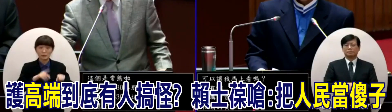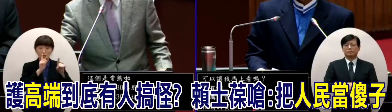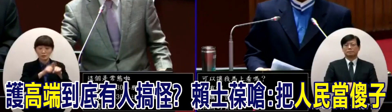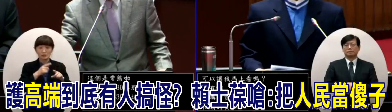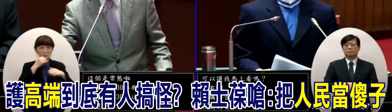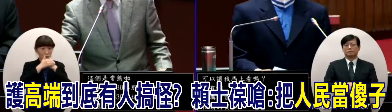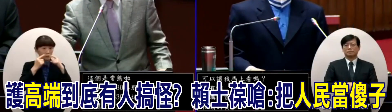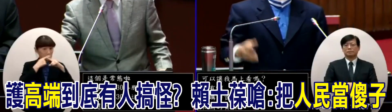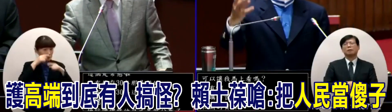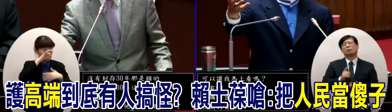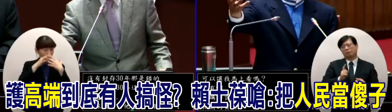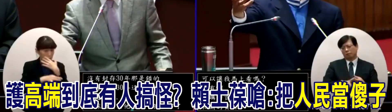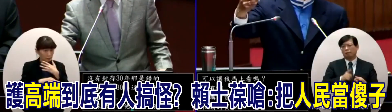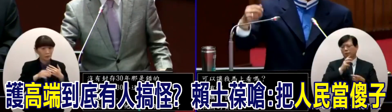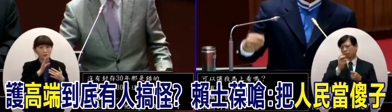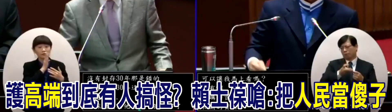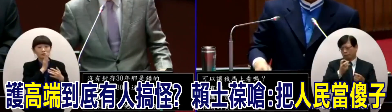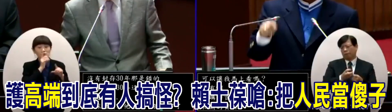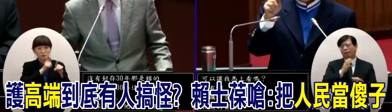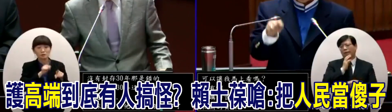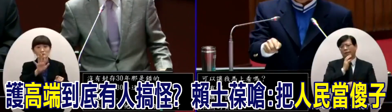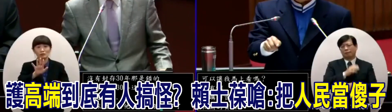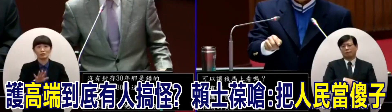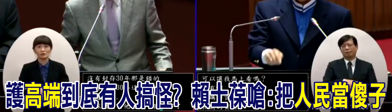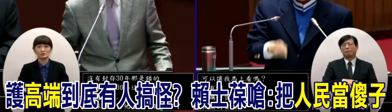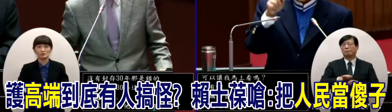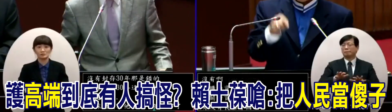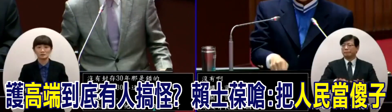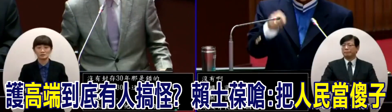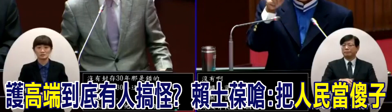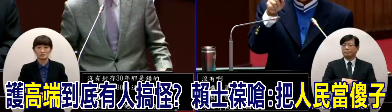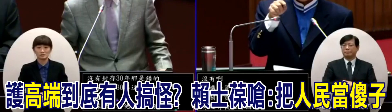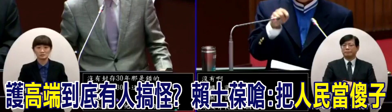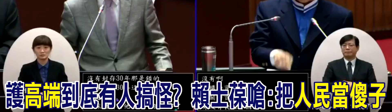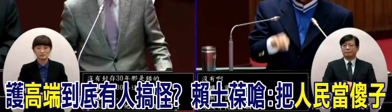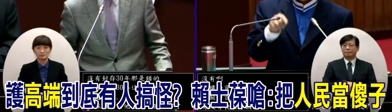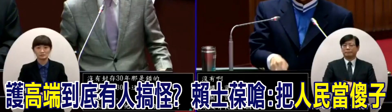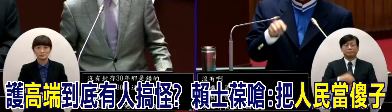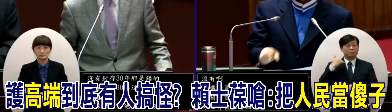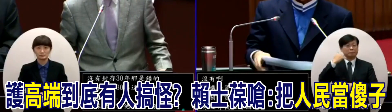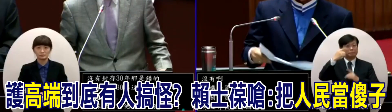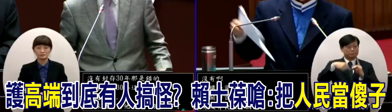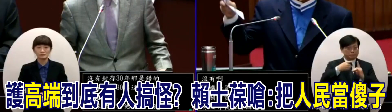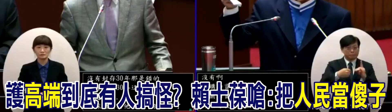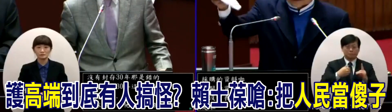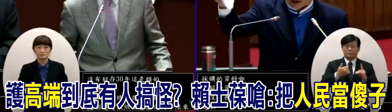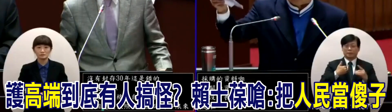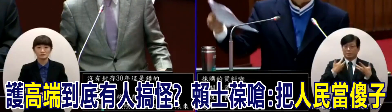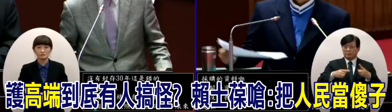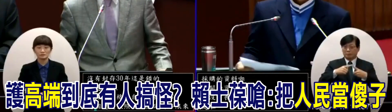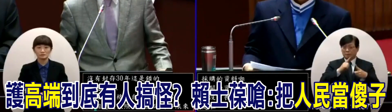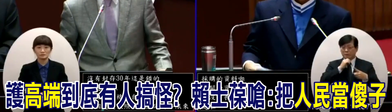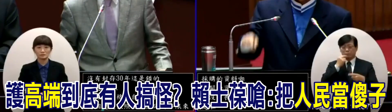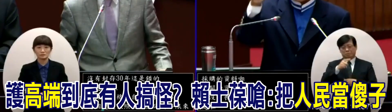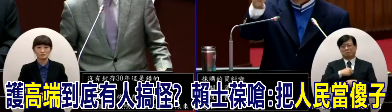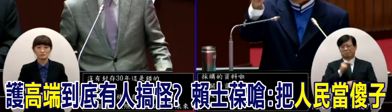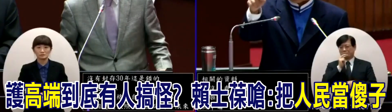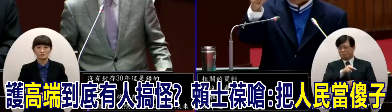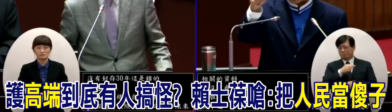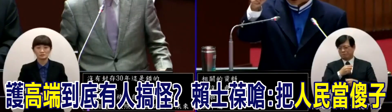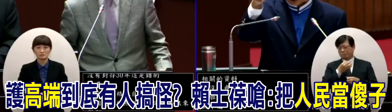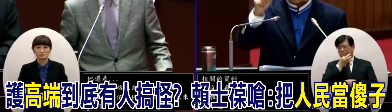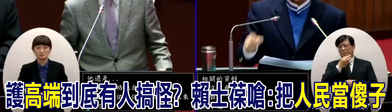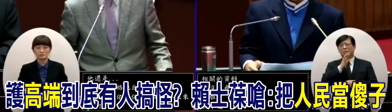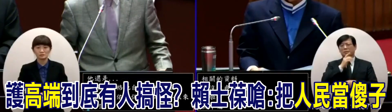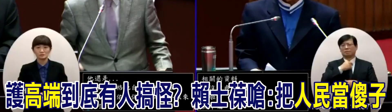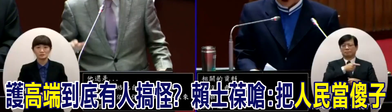保密协定来的年限去 嘛？ 对、啊。 今天高端之所以被黑掉，就是卫